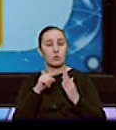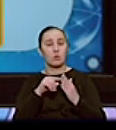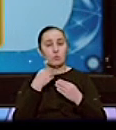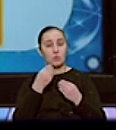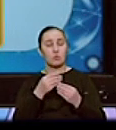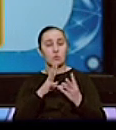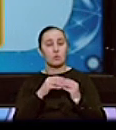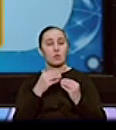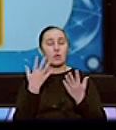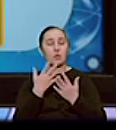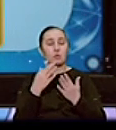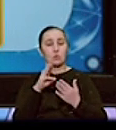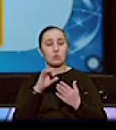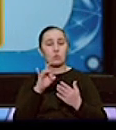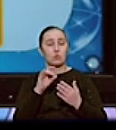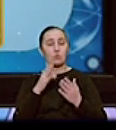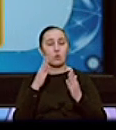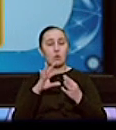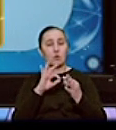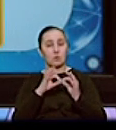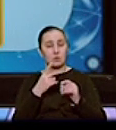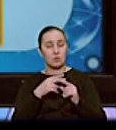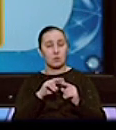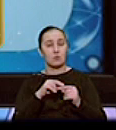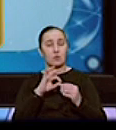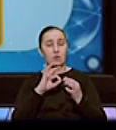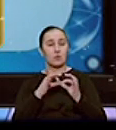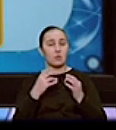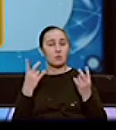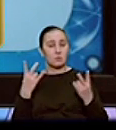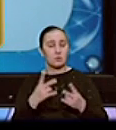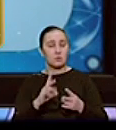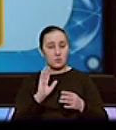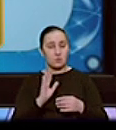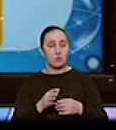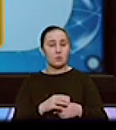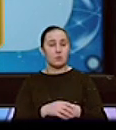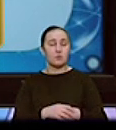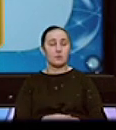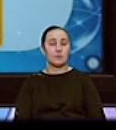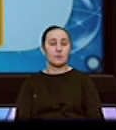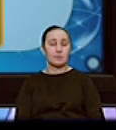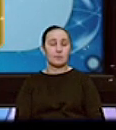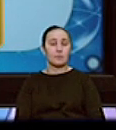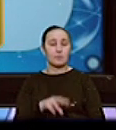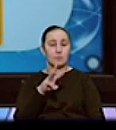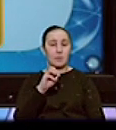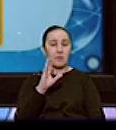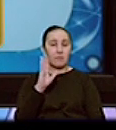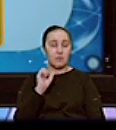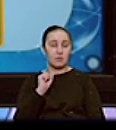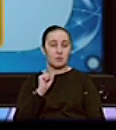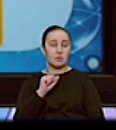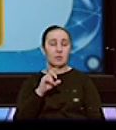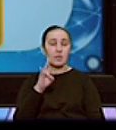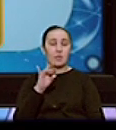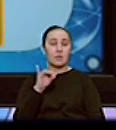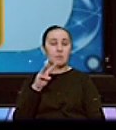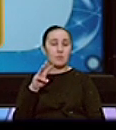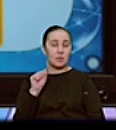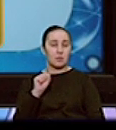orqali qaysi turkumga oid ekanligini aniqlashimiz kerak. Meva.